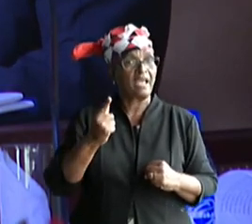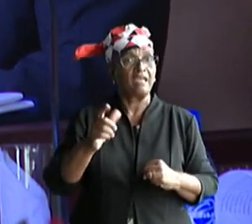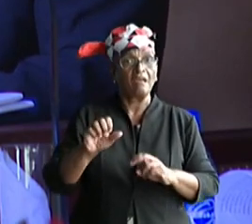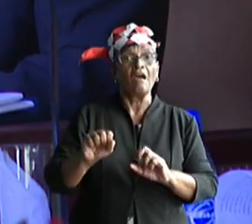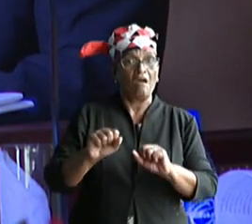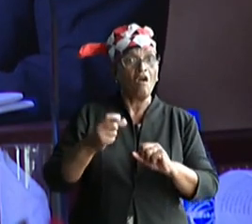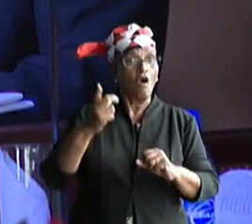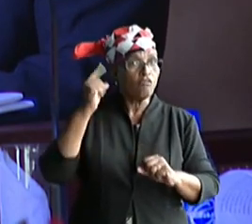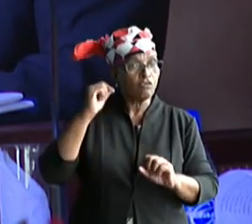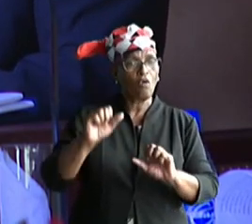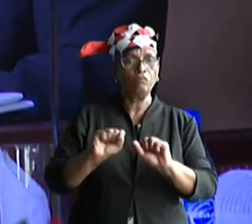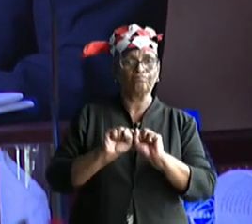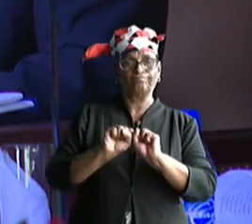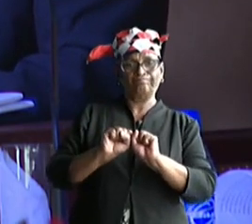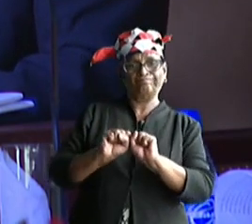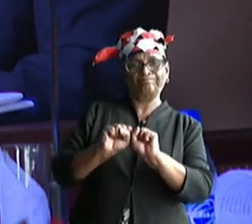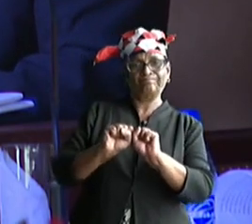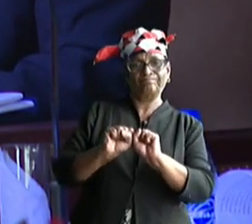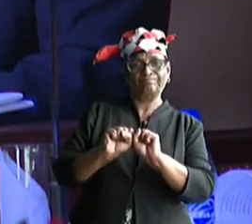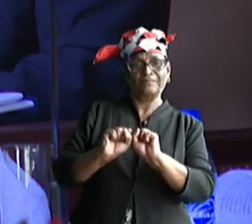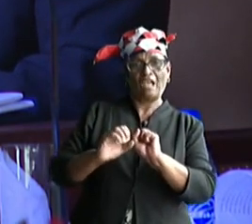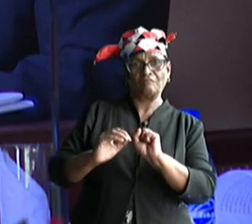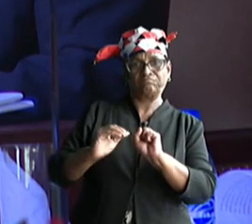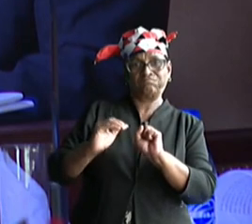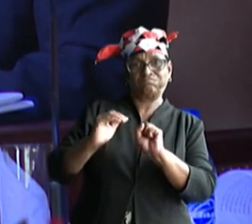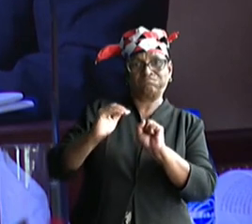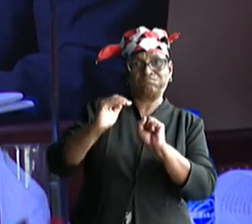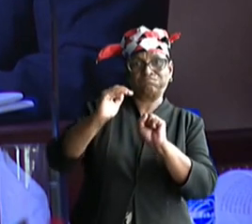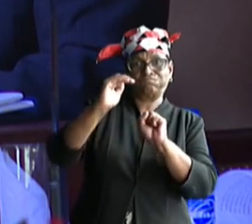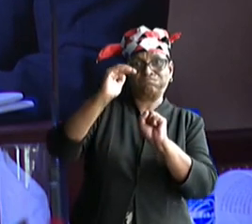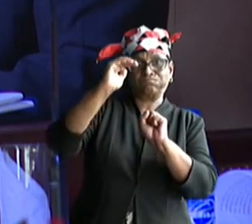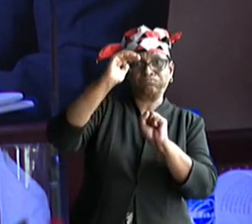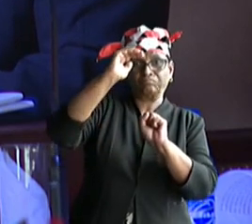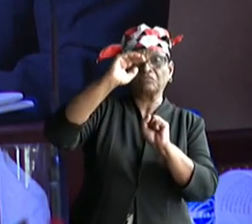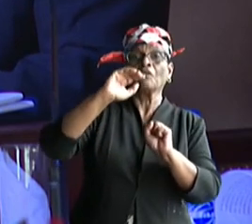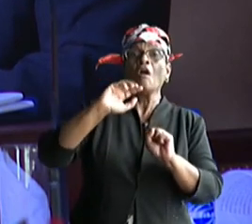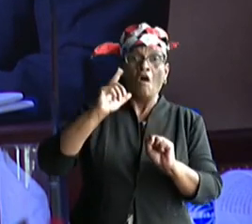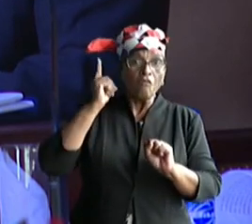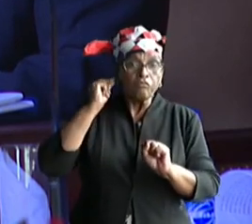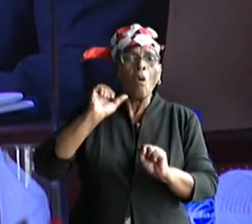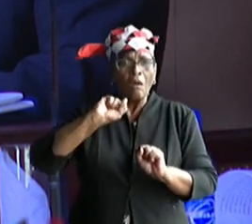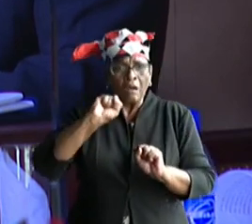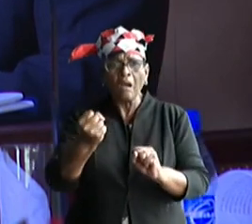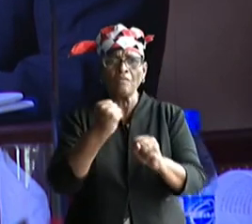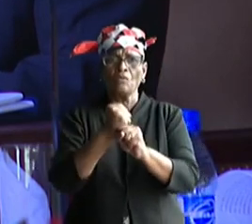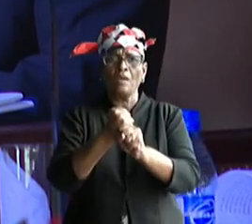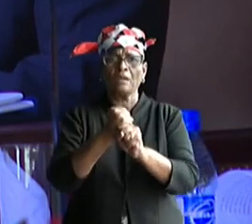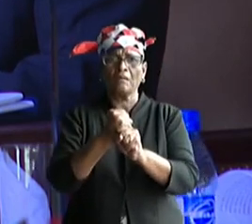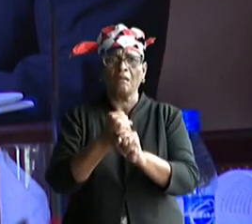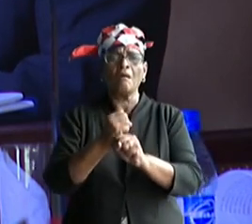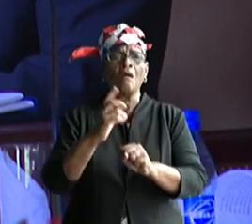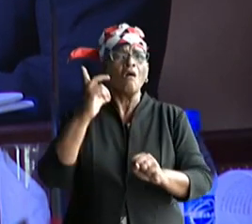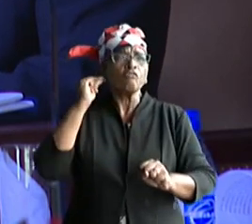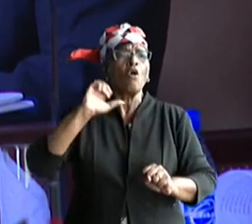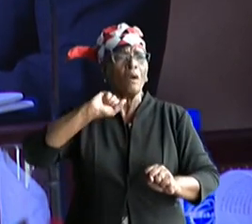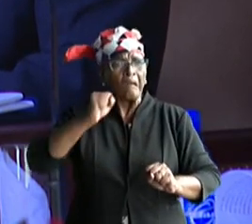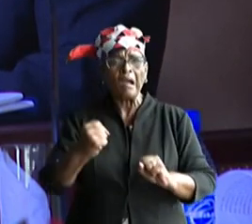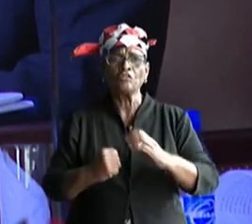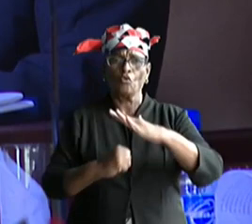het lichaam recht houdt en grootheden voortbrengt, vormt en bijstaat om hun dromen na te